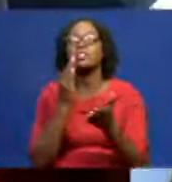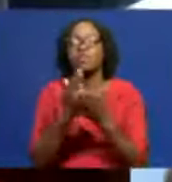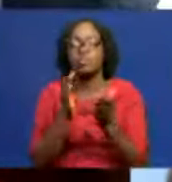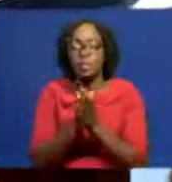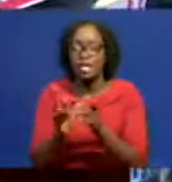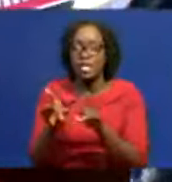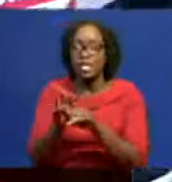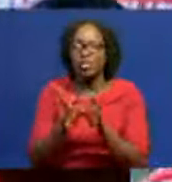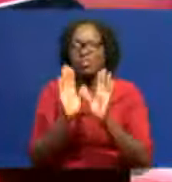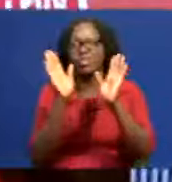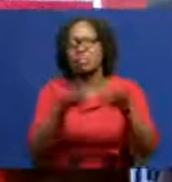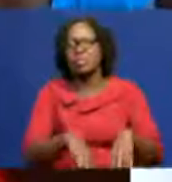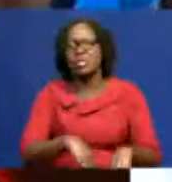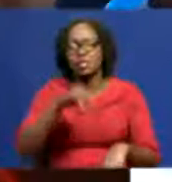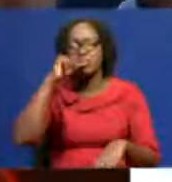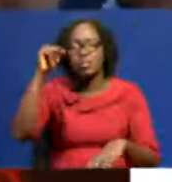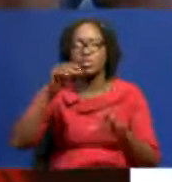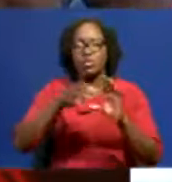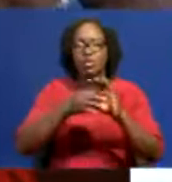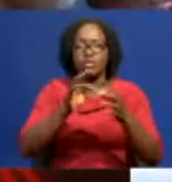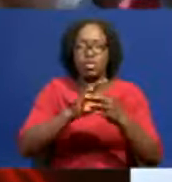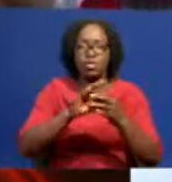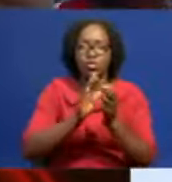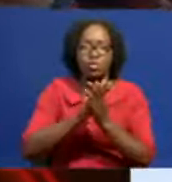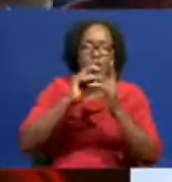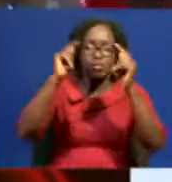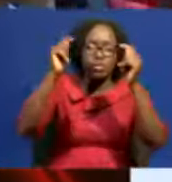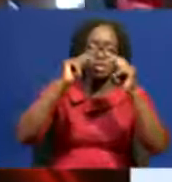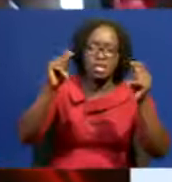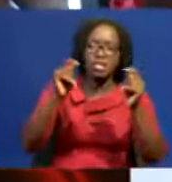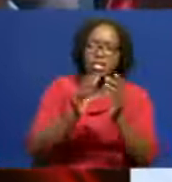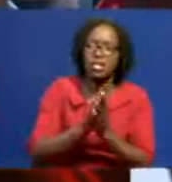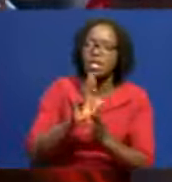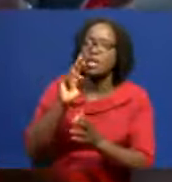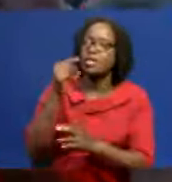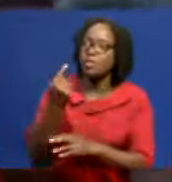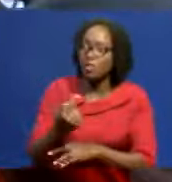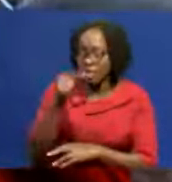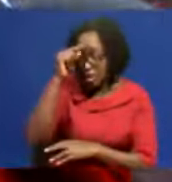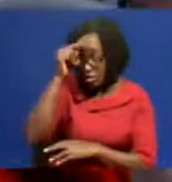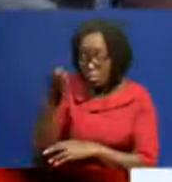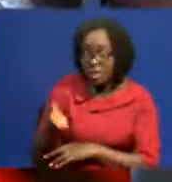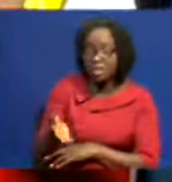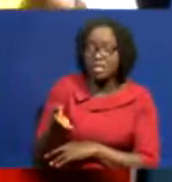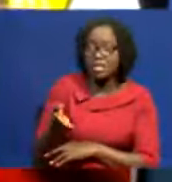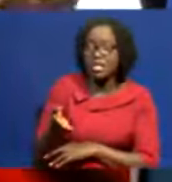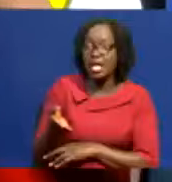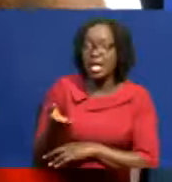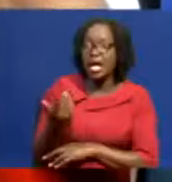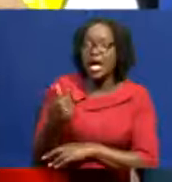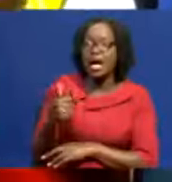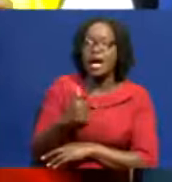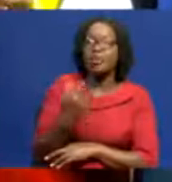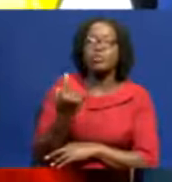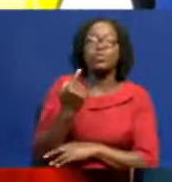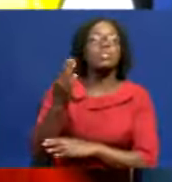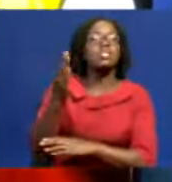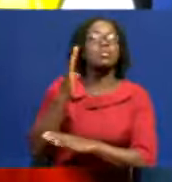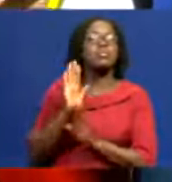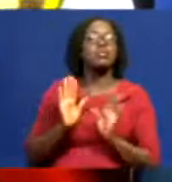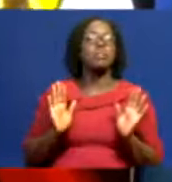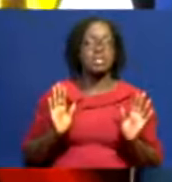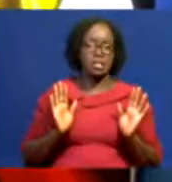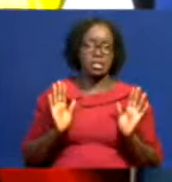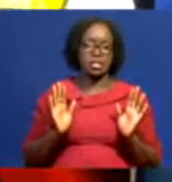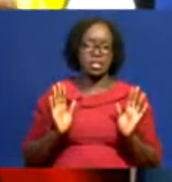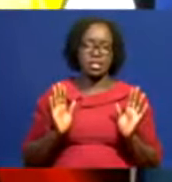further dismissed any political connection to the protests. Hakuna mtu wa serikali tuko naye hapa. Hii ni jua kali except security guys ndio